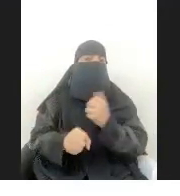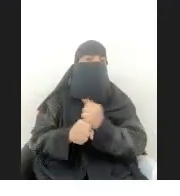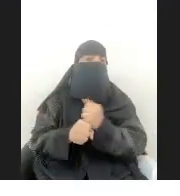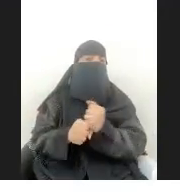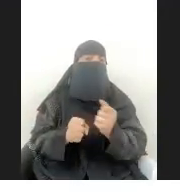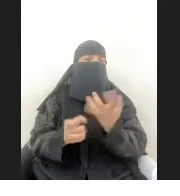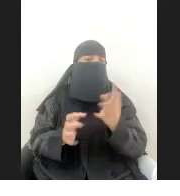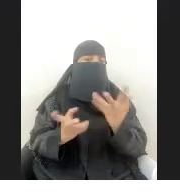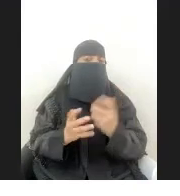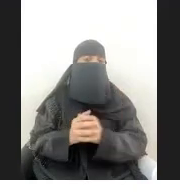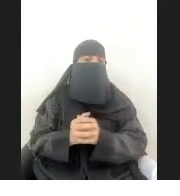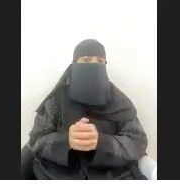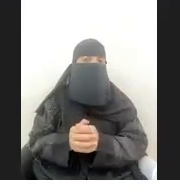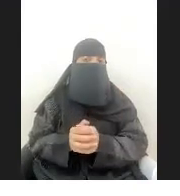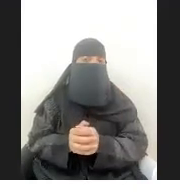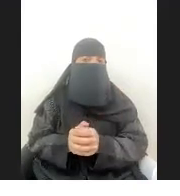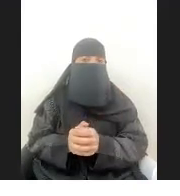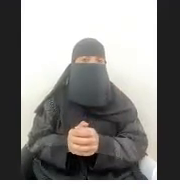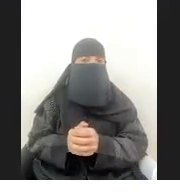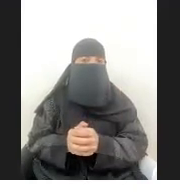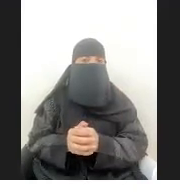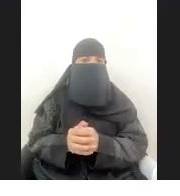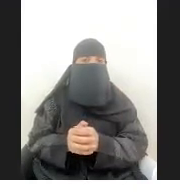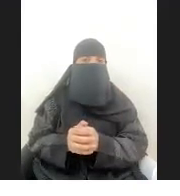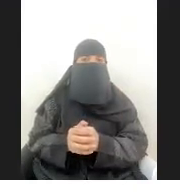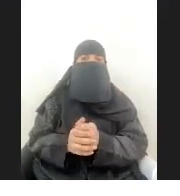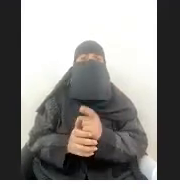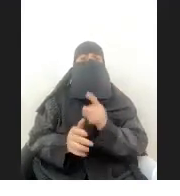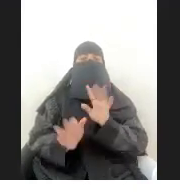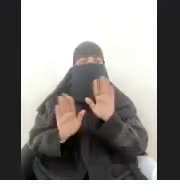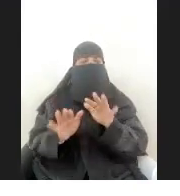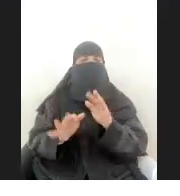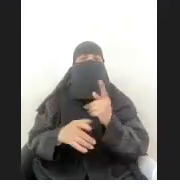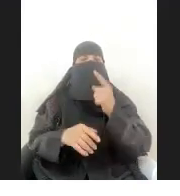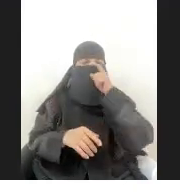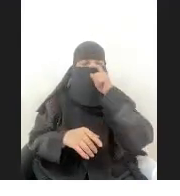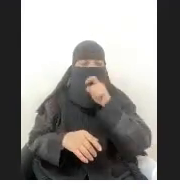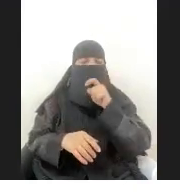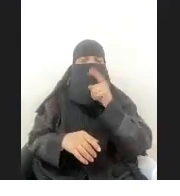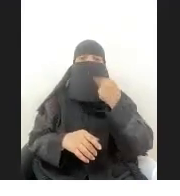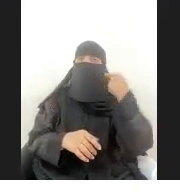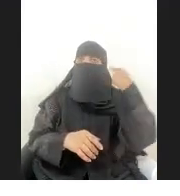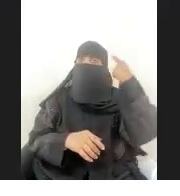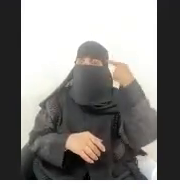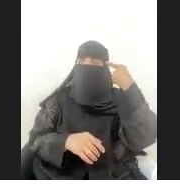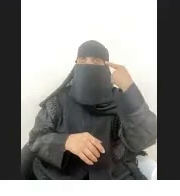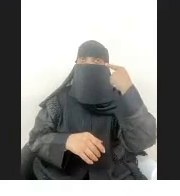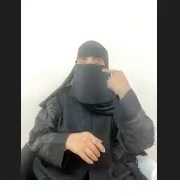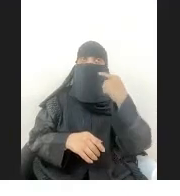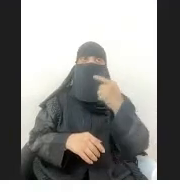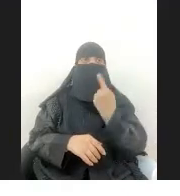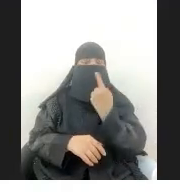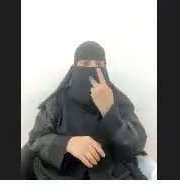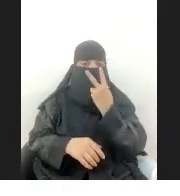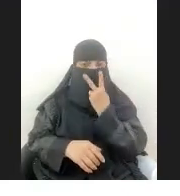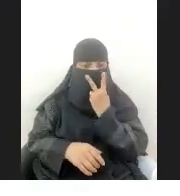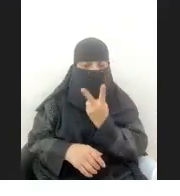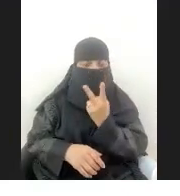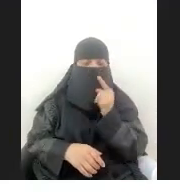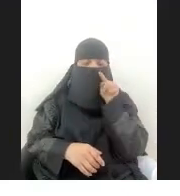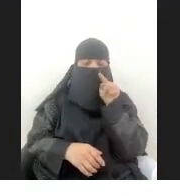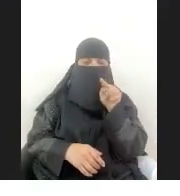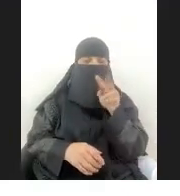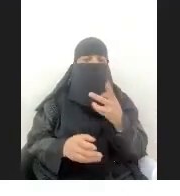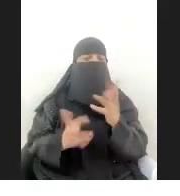أهمية التفاعل بين الطلاب. من الأشياء اللي لازم نفكر فيها ونحطها نصب أعيننا عند التصميم